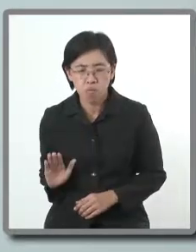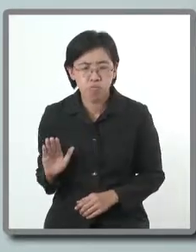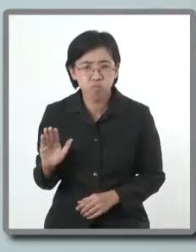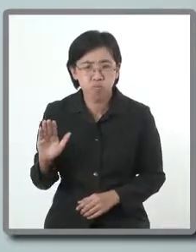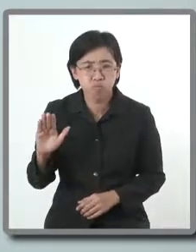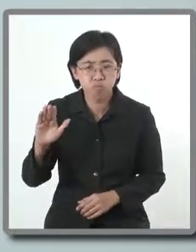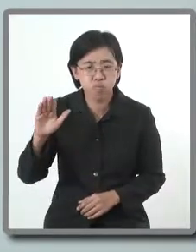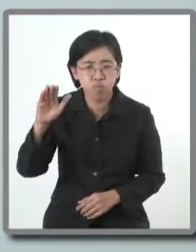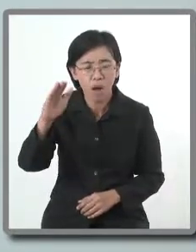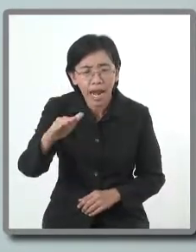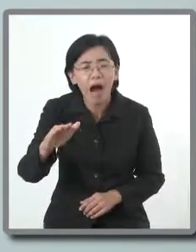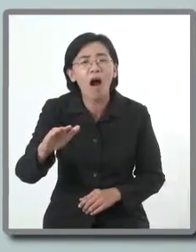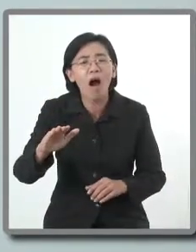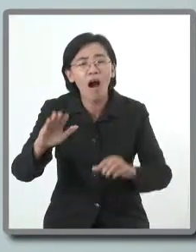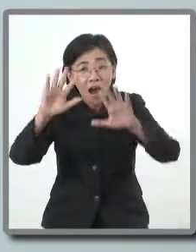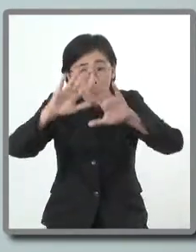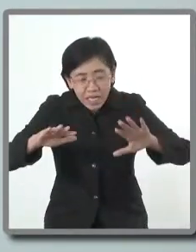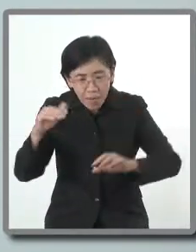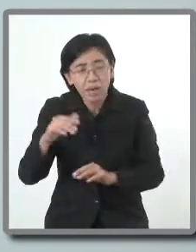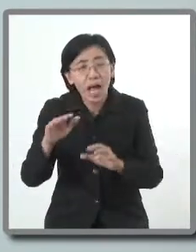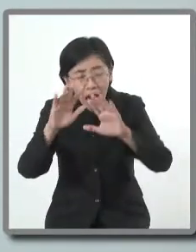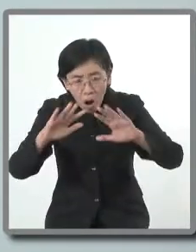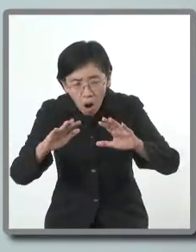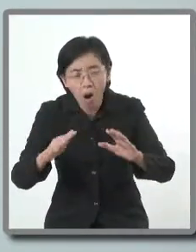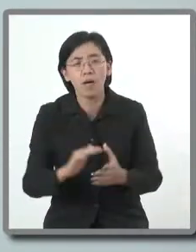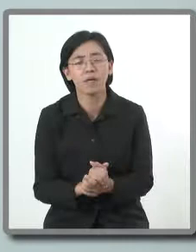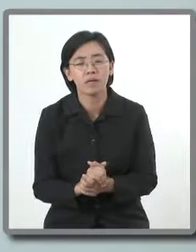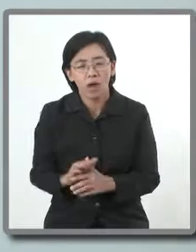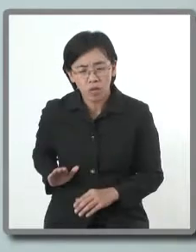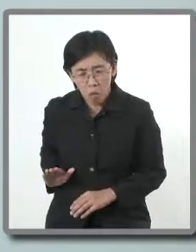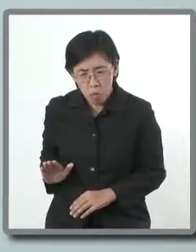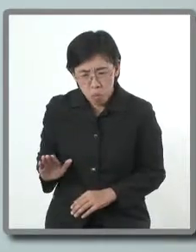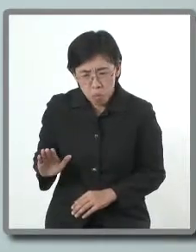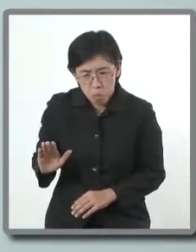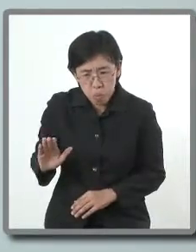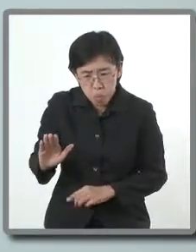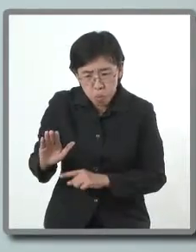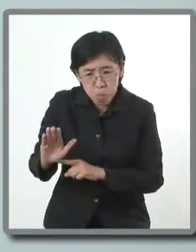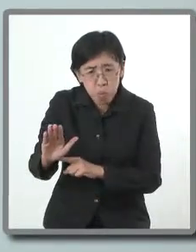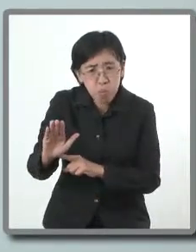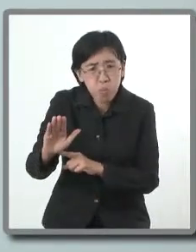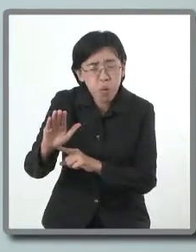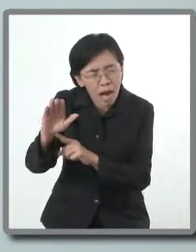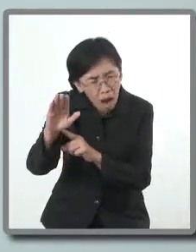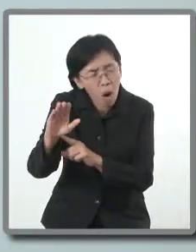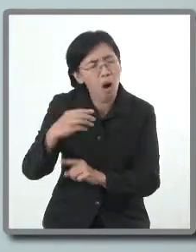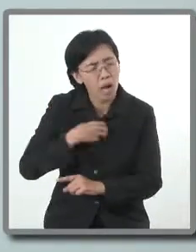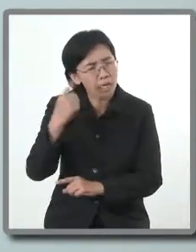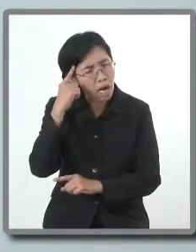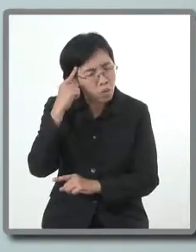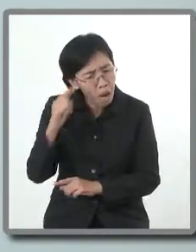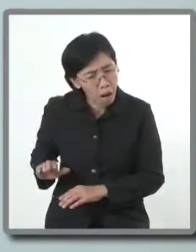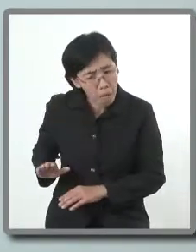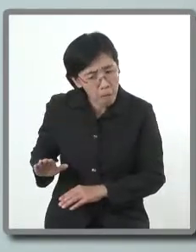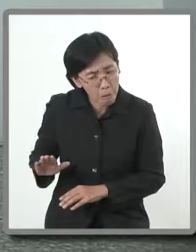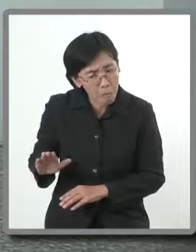ก็ถือว่าเป็นสะพานที่มีความลาดชันสูงที่สุดของกรุงเทพมหานครเพราะฉะนั้นเราก็อยากจะลดประสิทธิภาพของรถเนี่ย